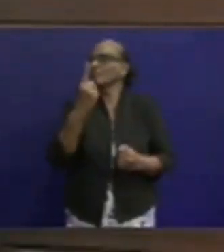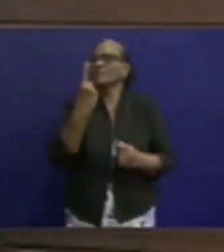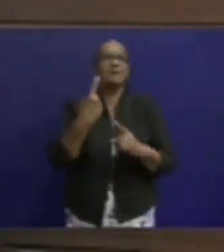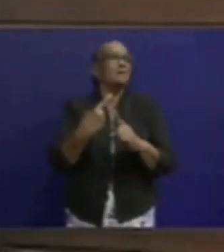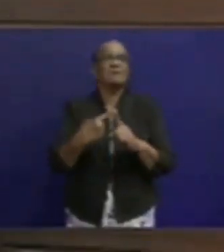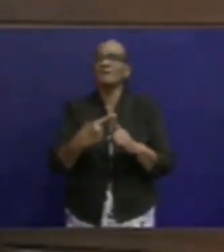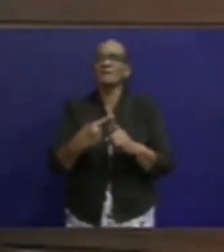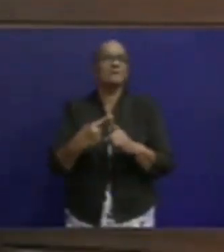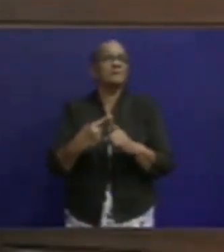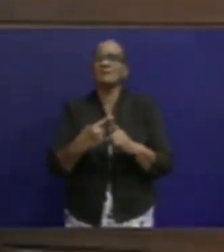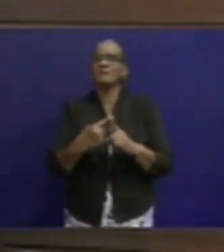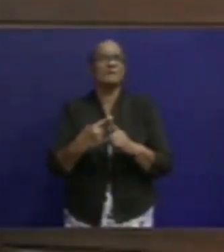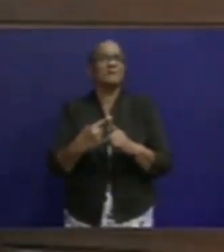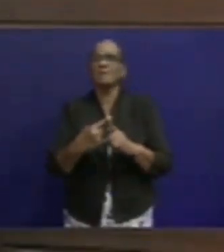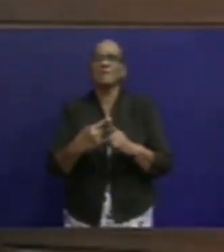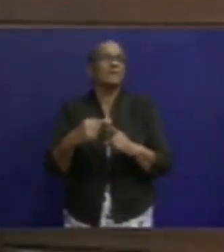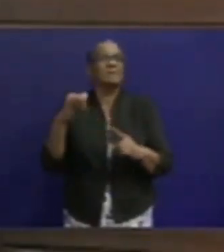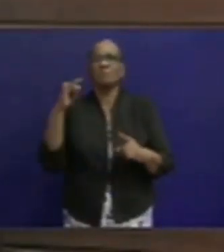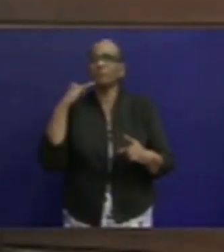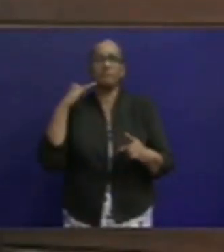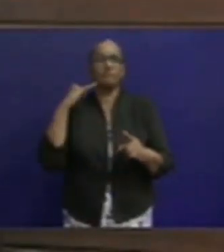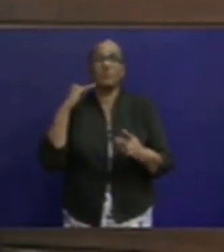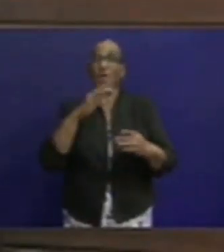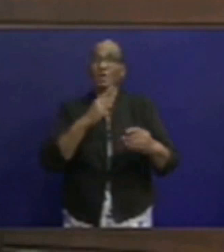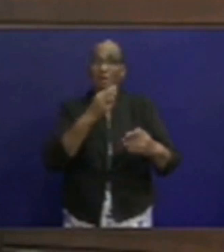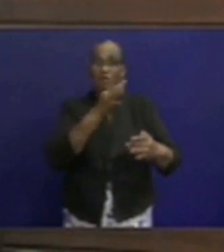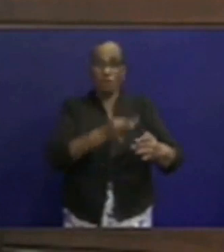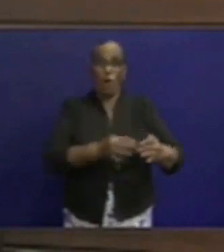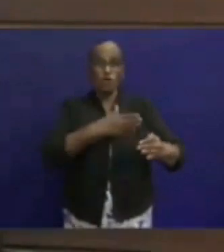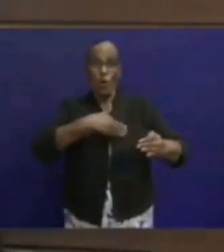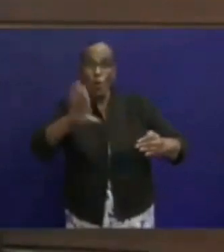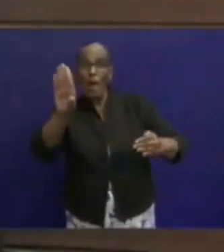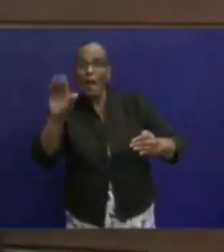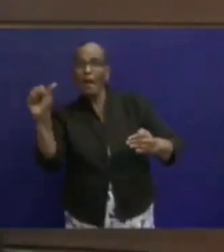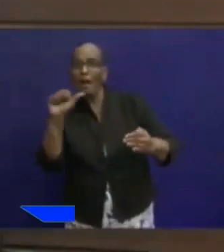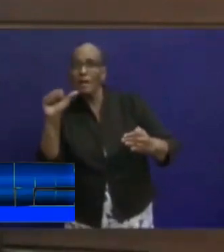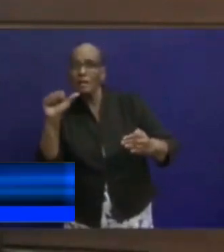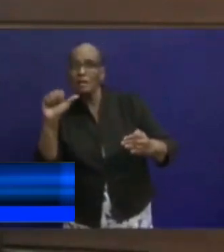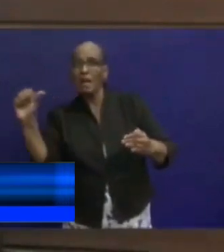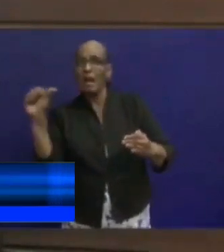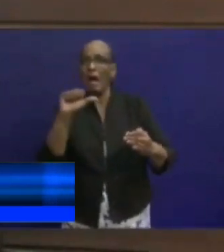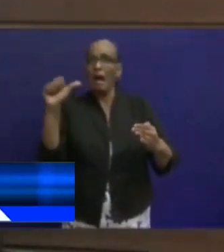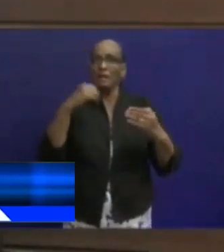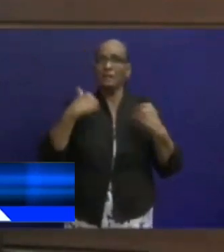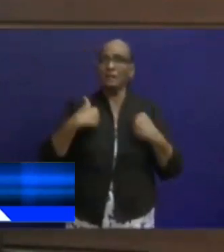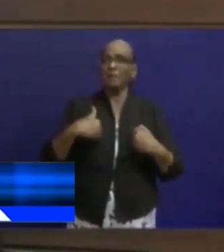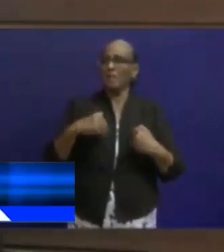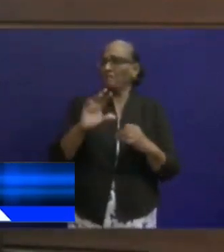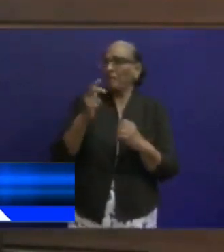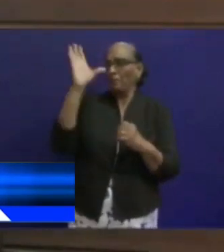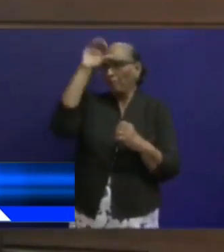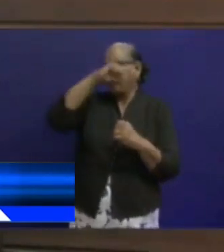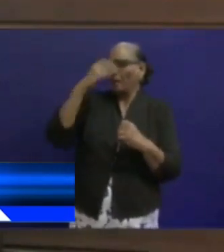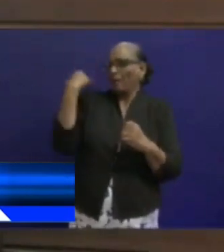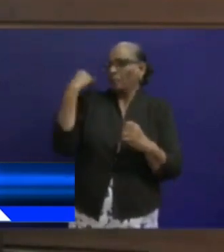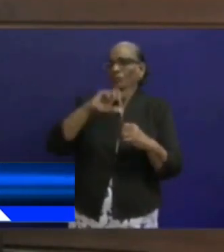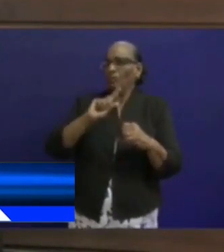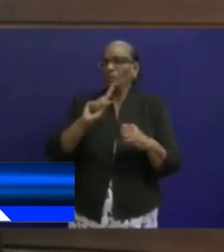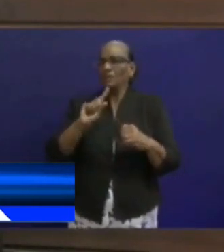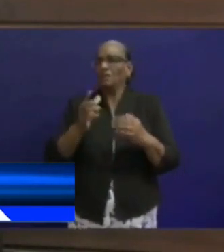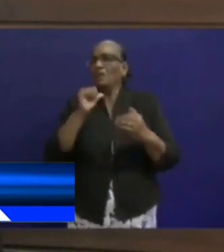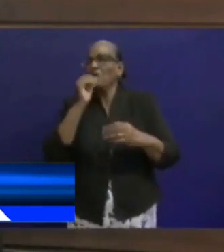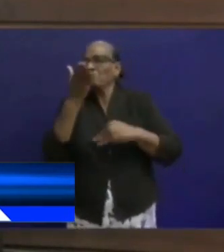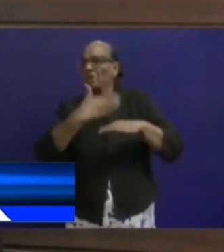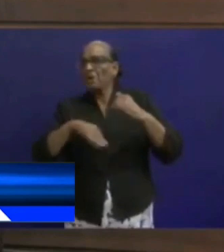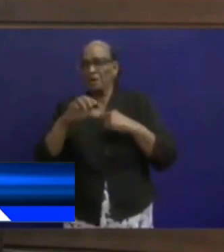dat wij een breach hebben gehad van iemand die dus is weggelopen. Andere mensen gooien het op. Ik had niet goed begrepen wat er moet